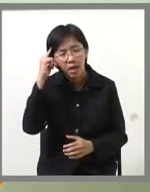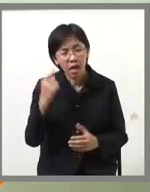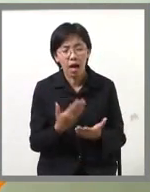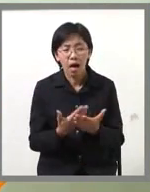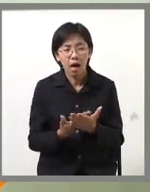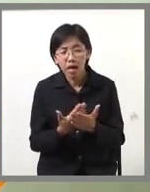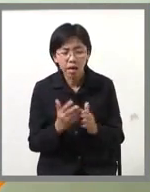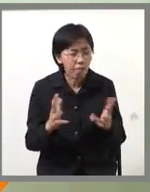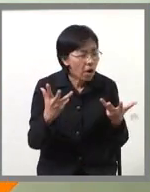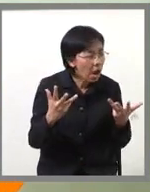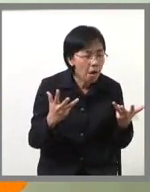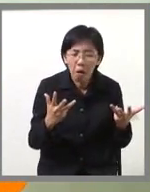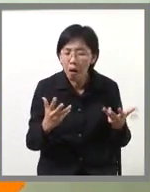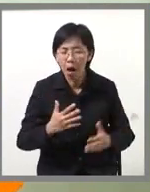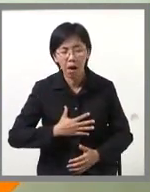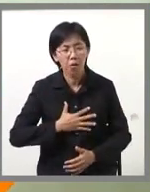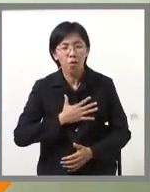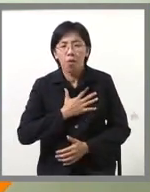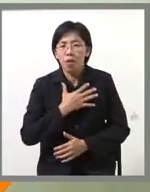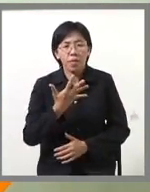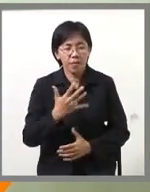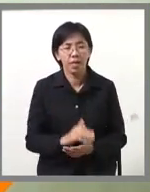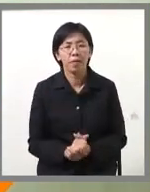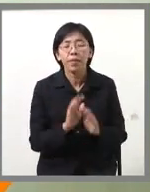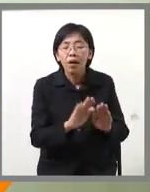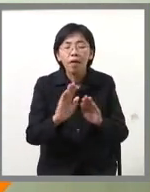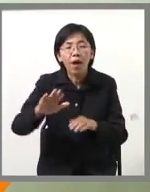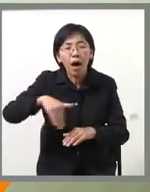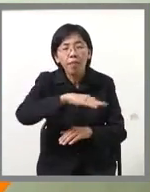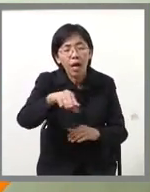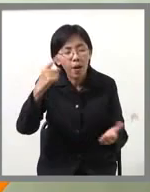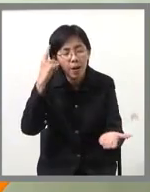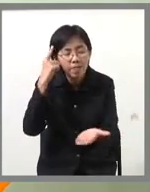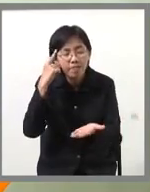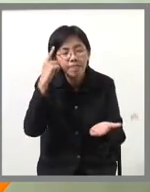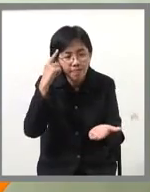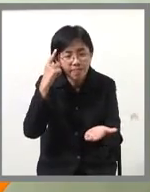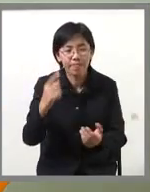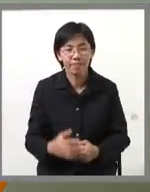ไปหมดในเรื่องอื่นมันจะไม่เหลืออะไรให้เราภูมิใจได้เลยก็ฝากไว้พิจารณา